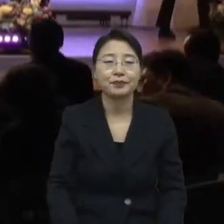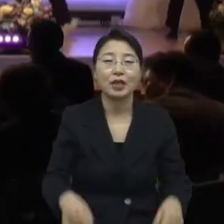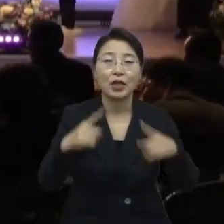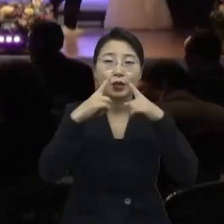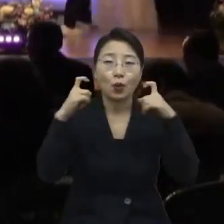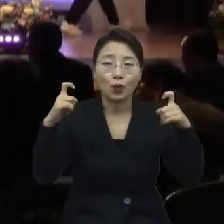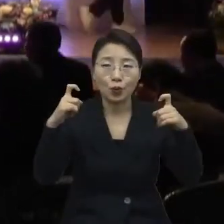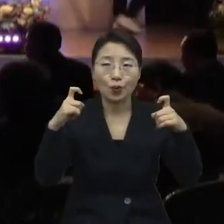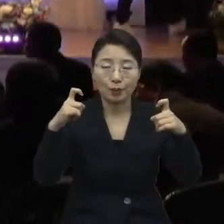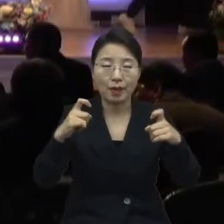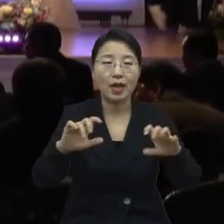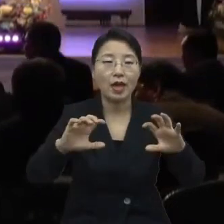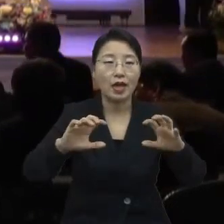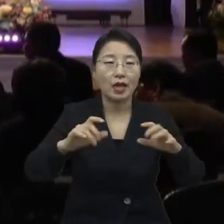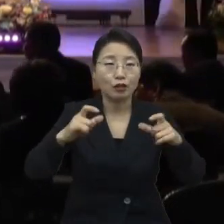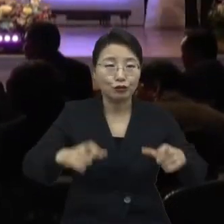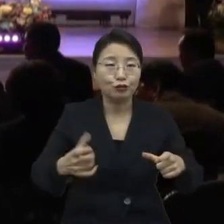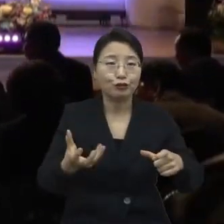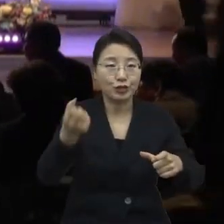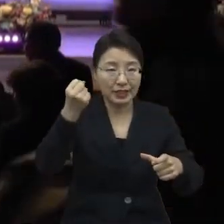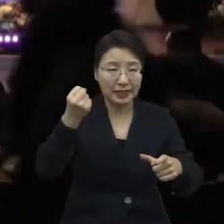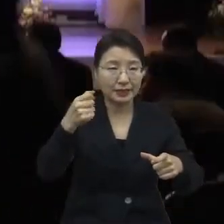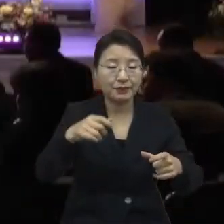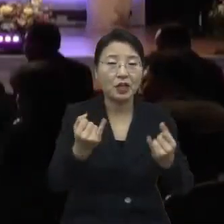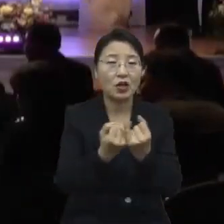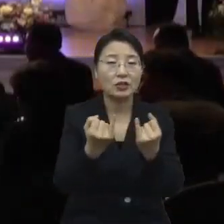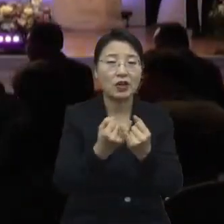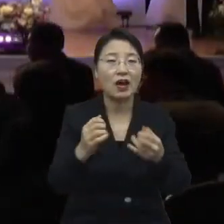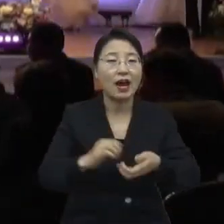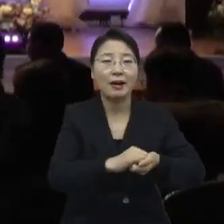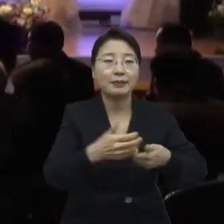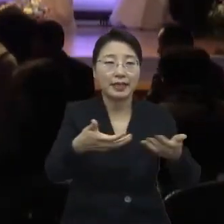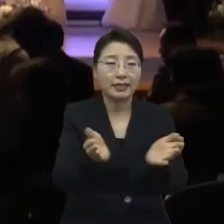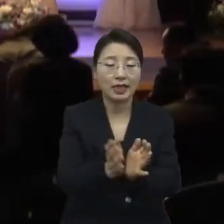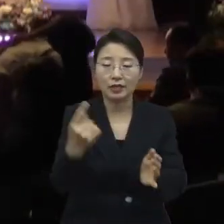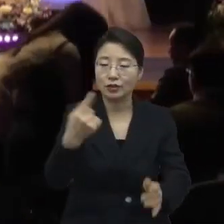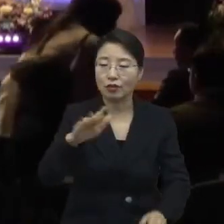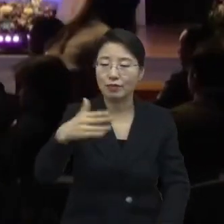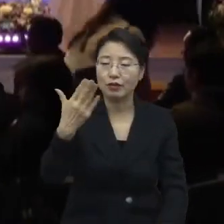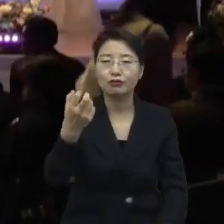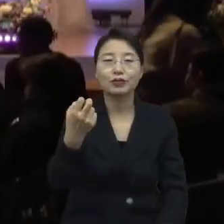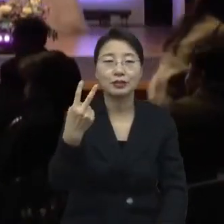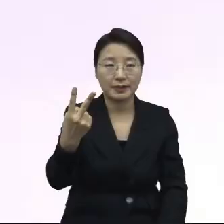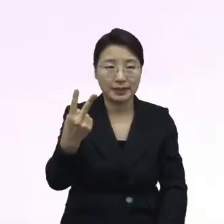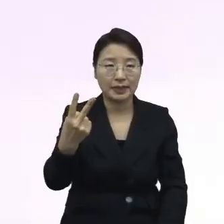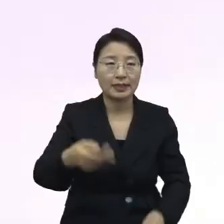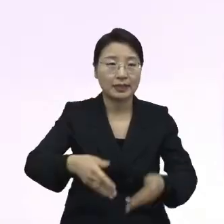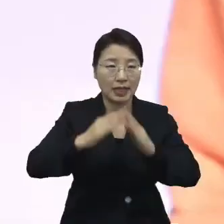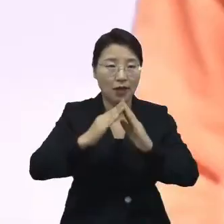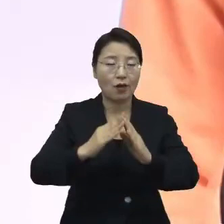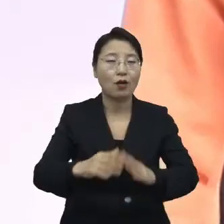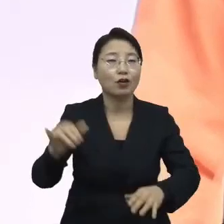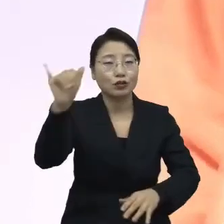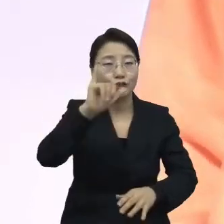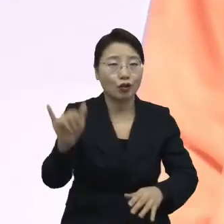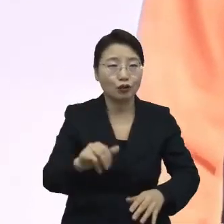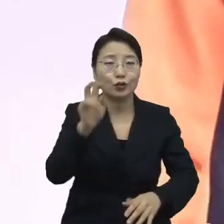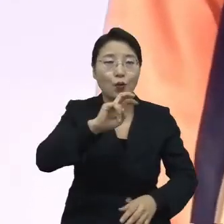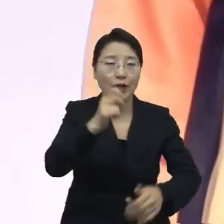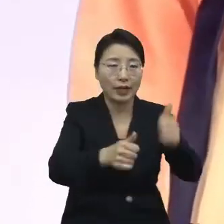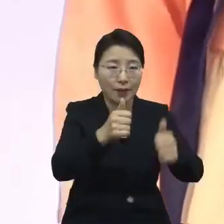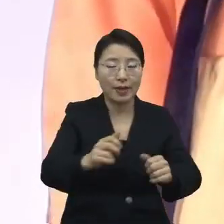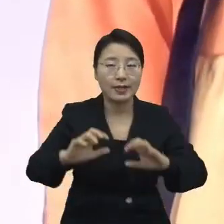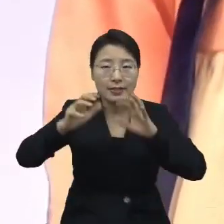동대문 구림 여성합창단은 1992년에 창단하여 전국합창 경연대회, 세계합창 올림픽 등 국내외